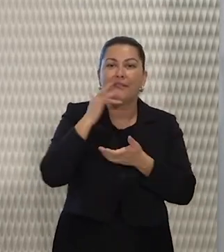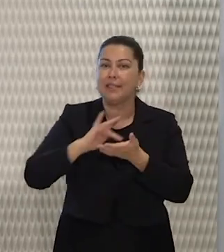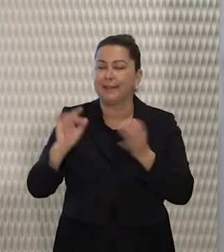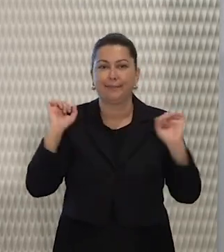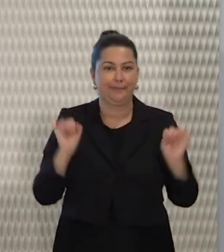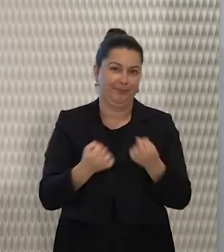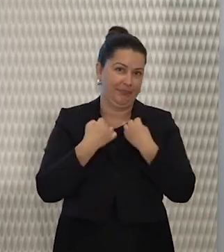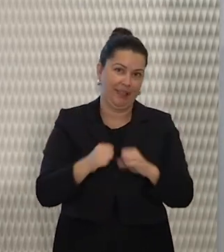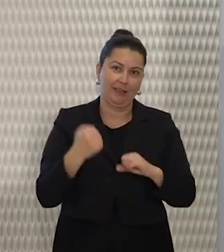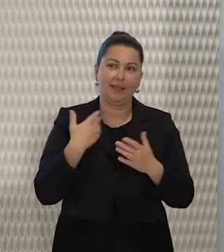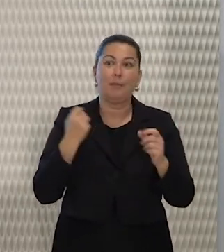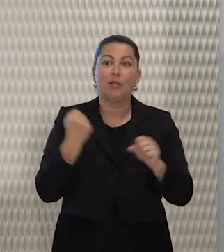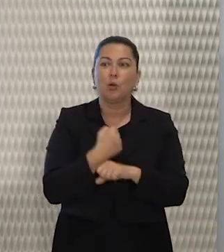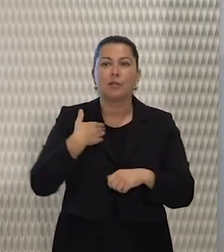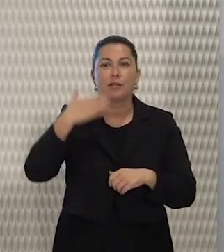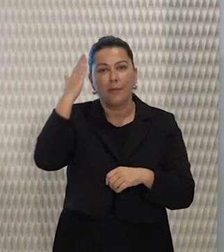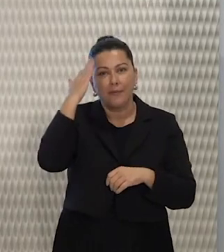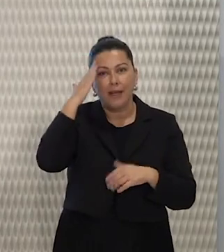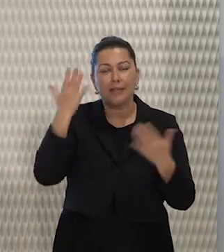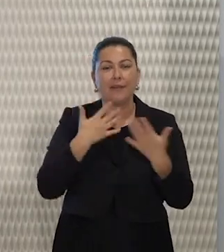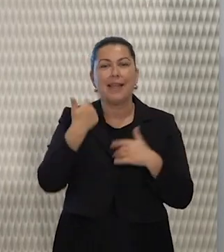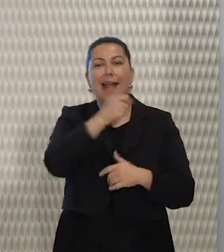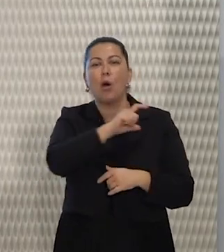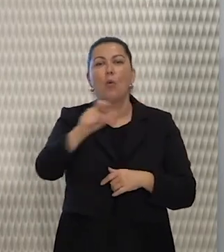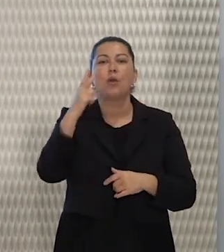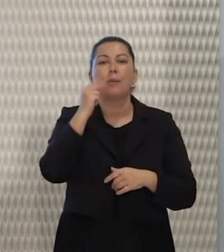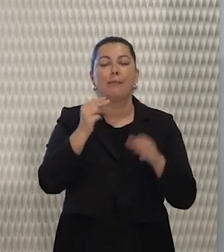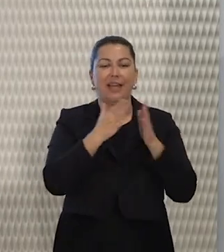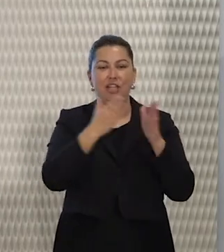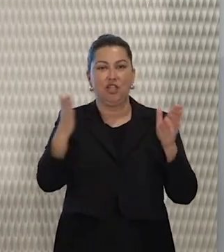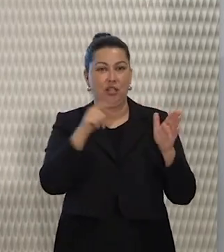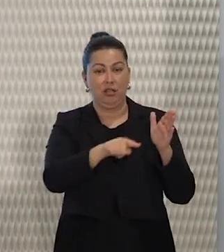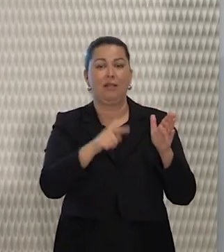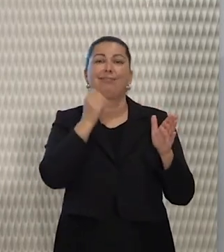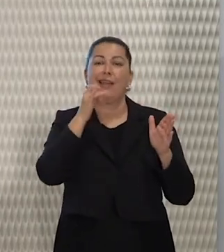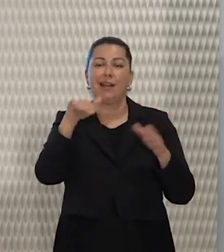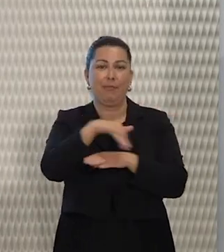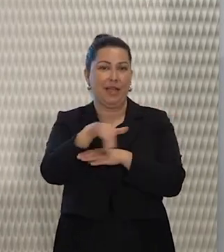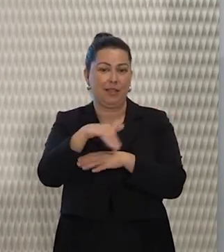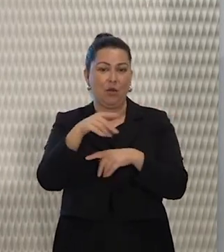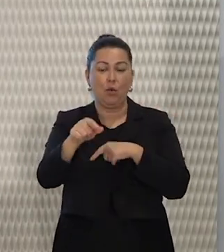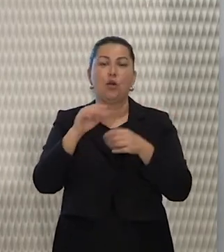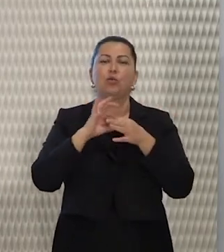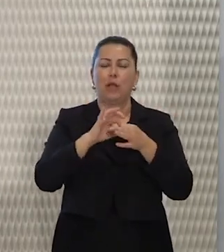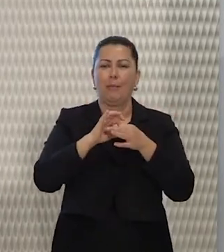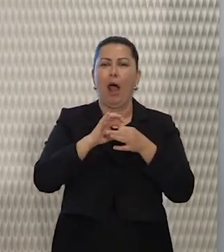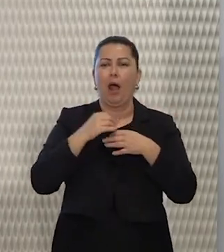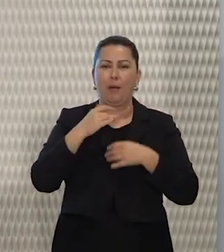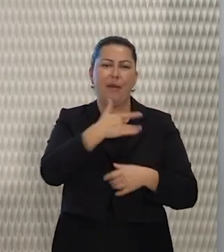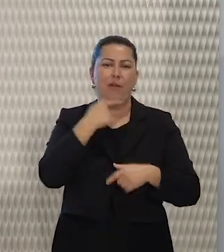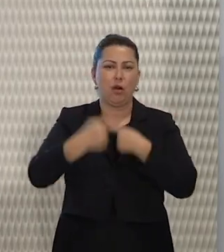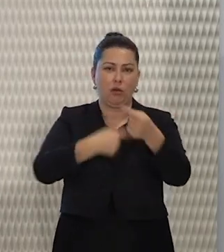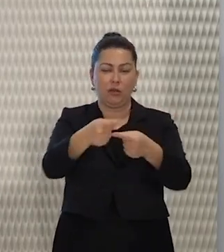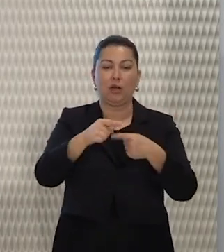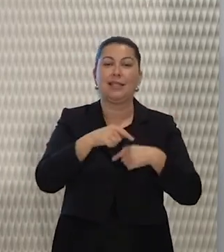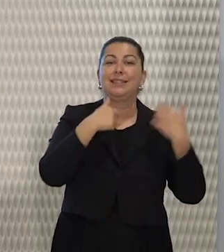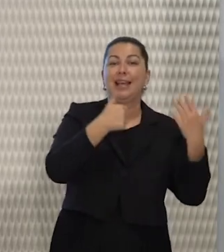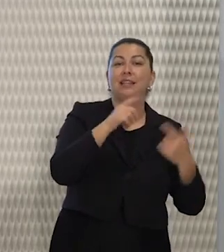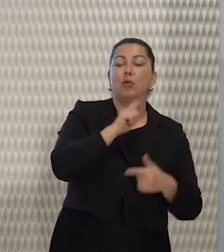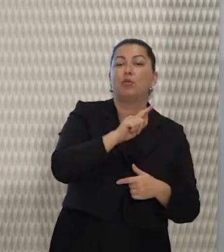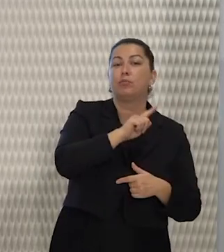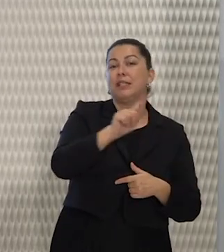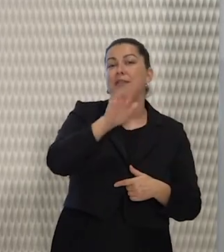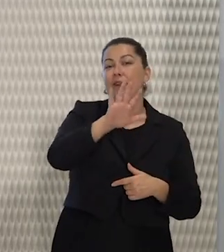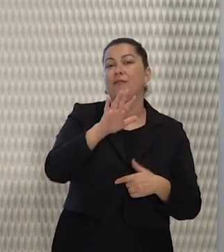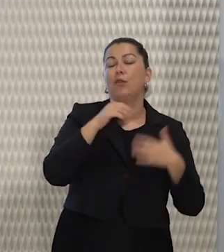Wir wissen gleichzeitig auch, dass von 100 Menschen, die täglich in Pension gehen, aufgrund der Demografie nur 60 bis 65 nachkommen.